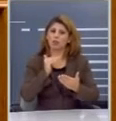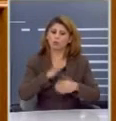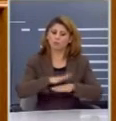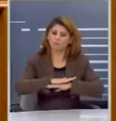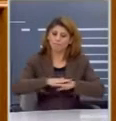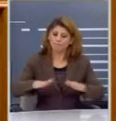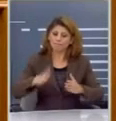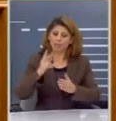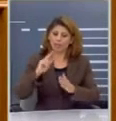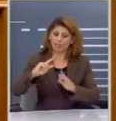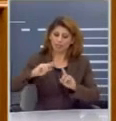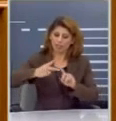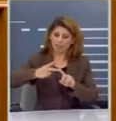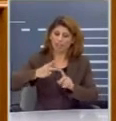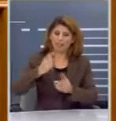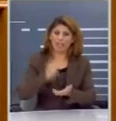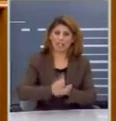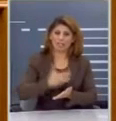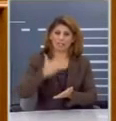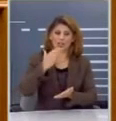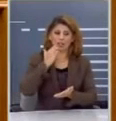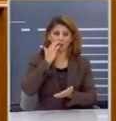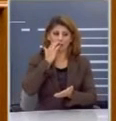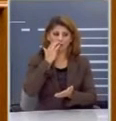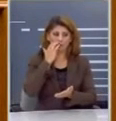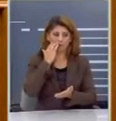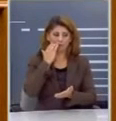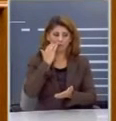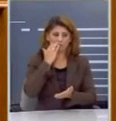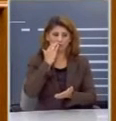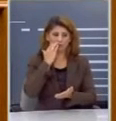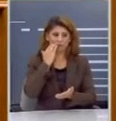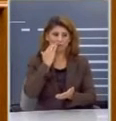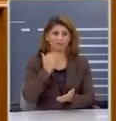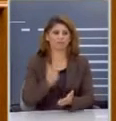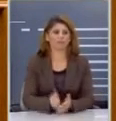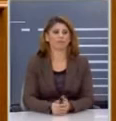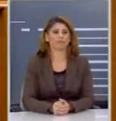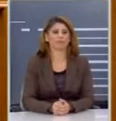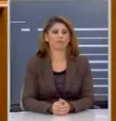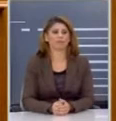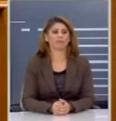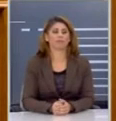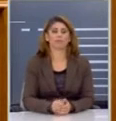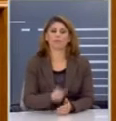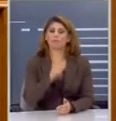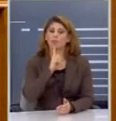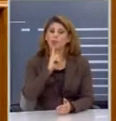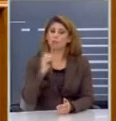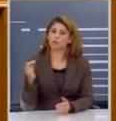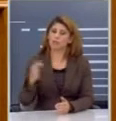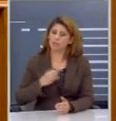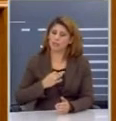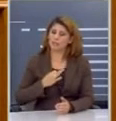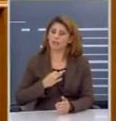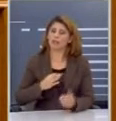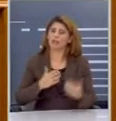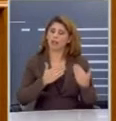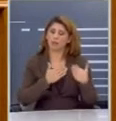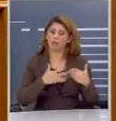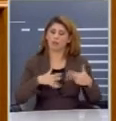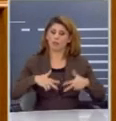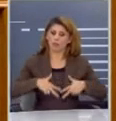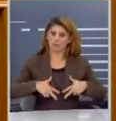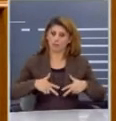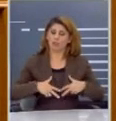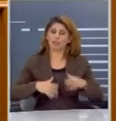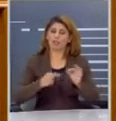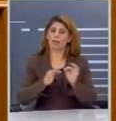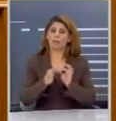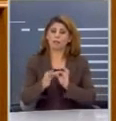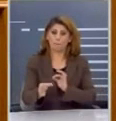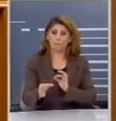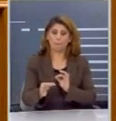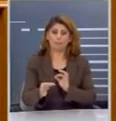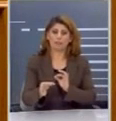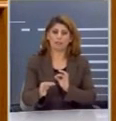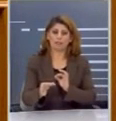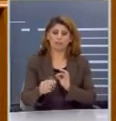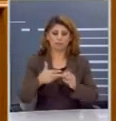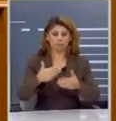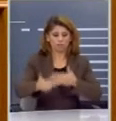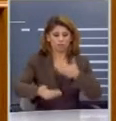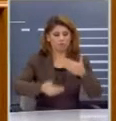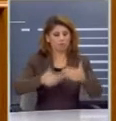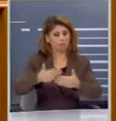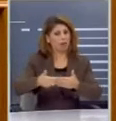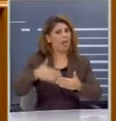αξιολόγησης, κάτι το οποίο μπορεί να γίνει όπως έχουν διαβουβιάσει και αρμόδιοι υπουργοί, και από τα μέτρα, την αλληλουχία των μέτρων